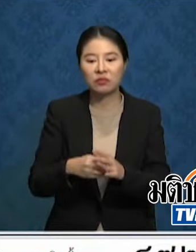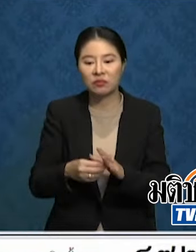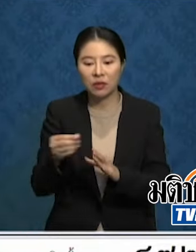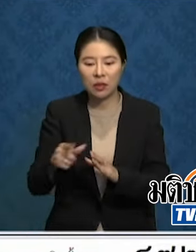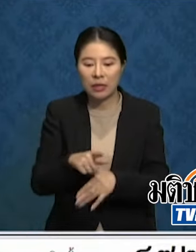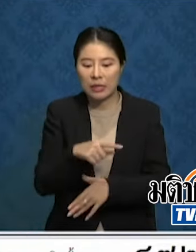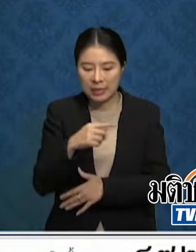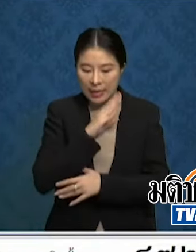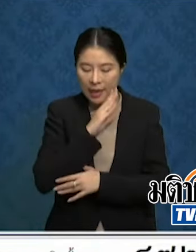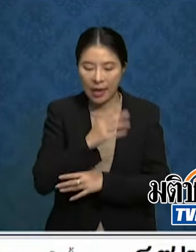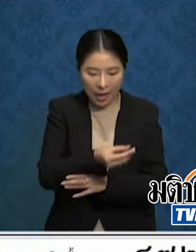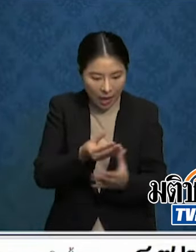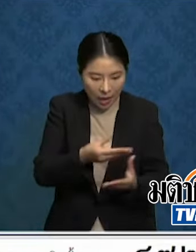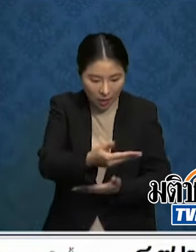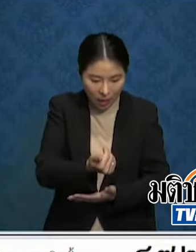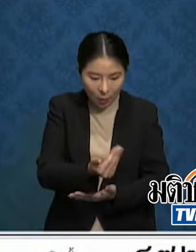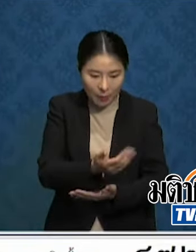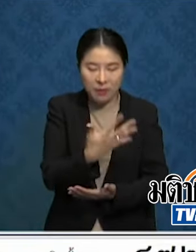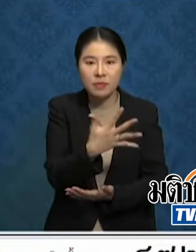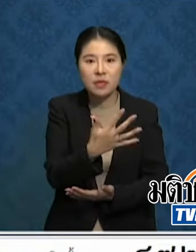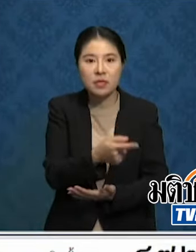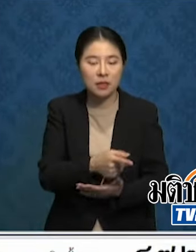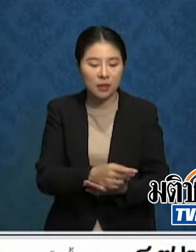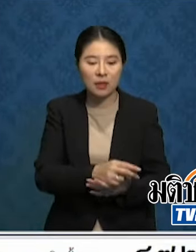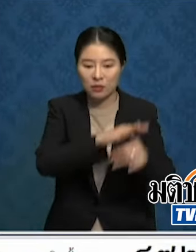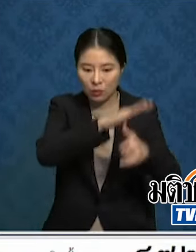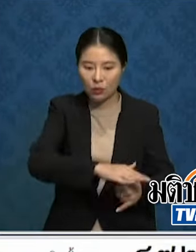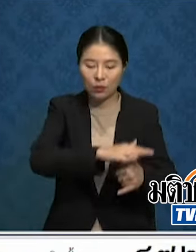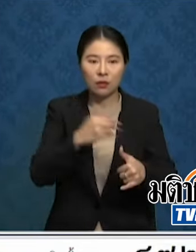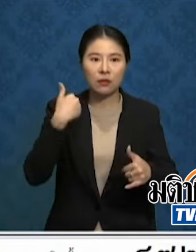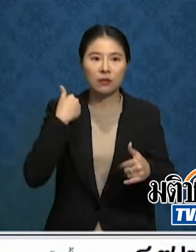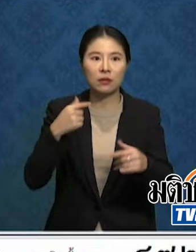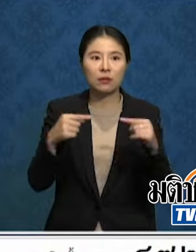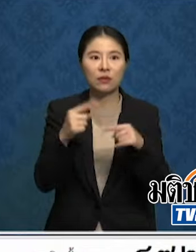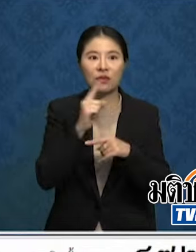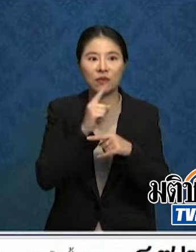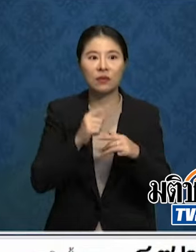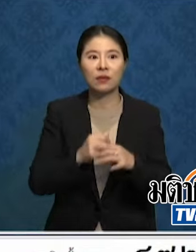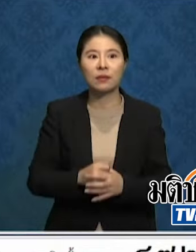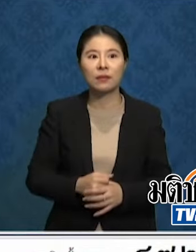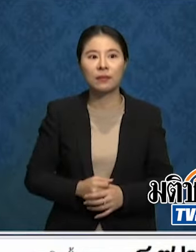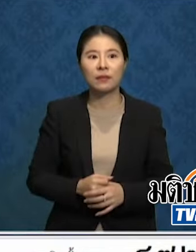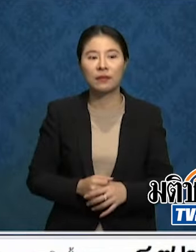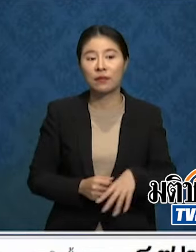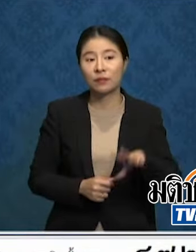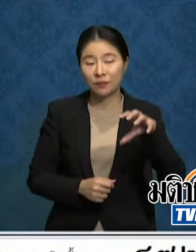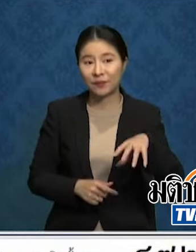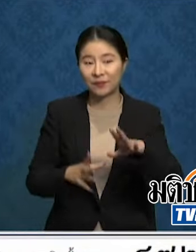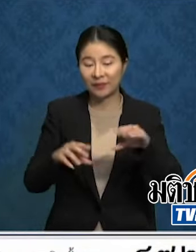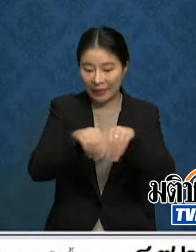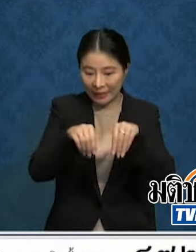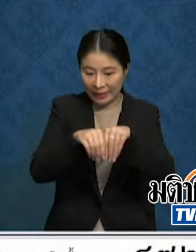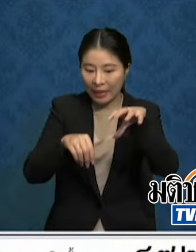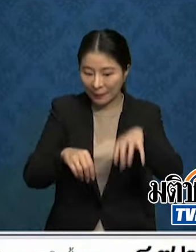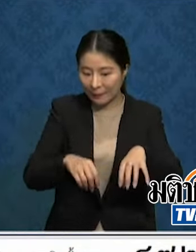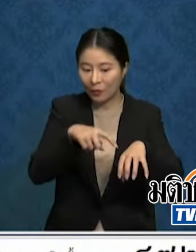มขู่สารพัดการกระทำที่อุกอาจทั้งหมดนี้ค่ะเกิดขึ้นโดยมีสิ่งนี้อยู่ข้างๆค่ะท่านประธานเป็นจุดตรวจของสน.บางขุ